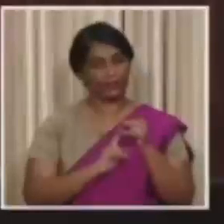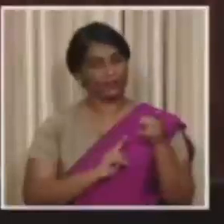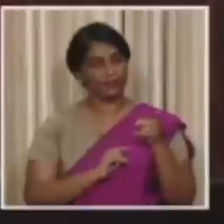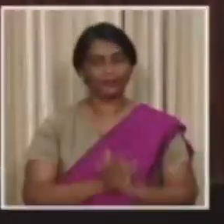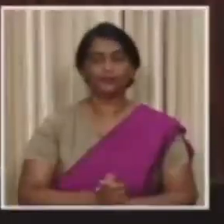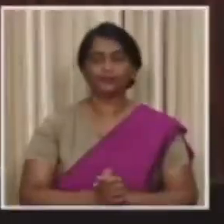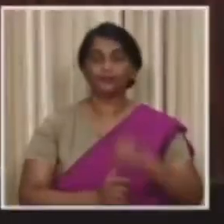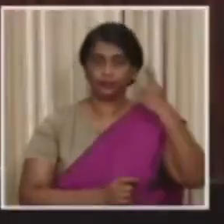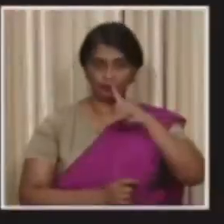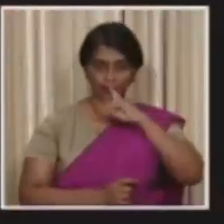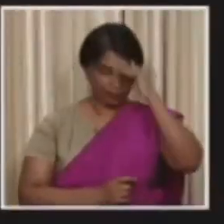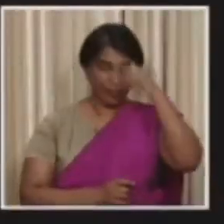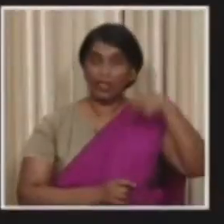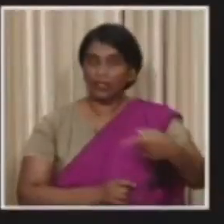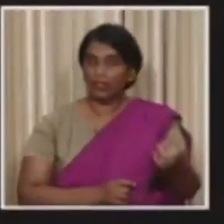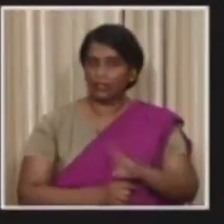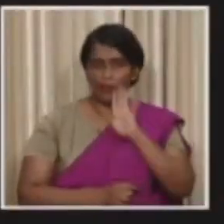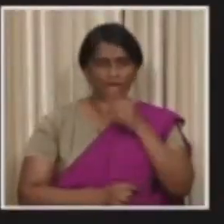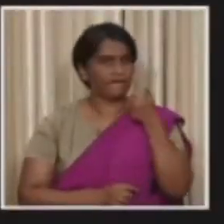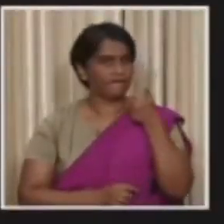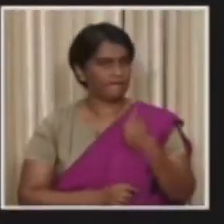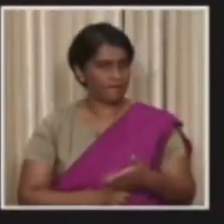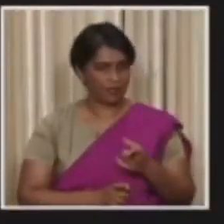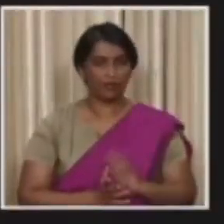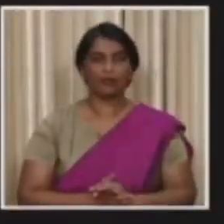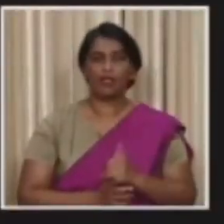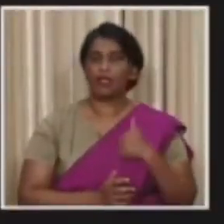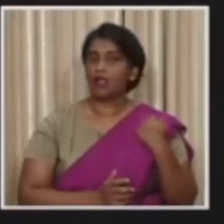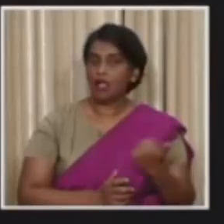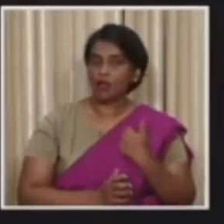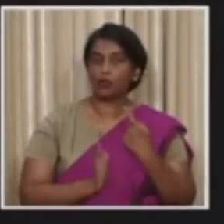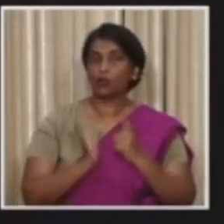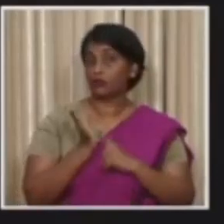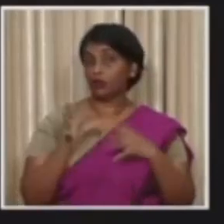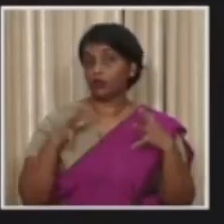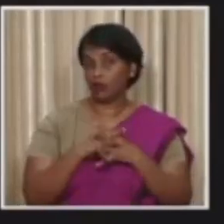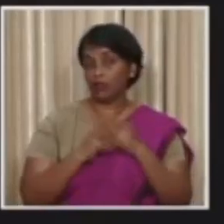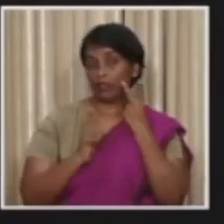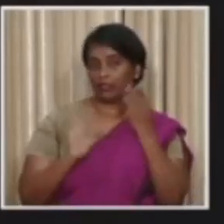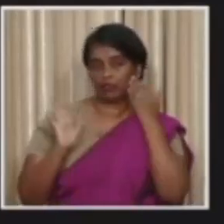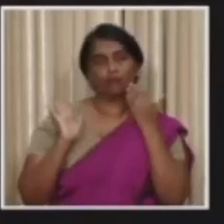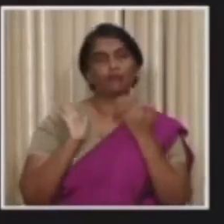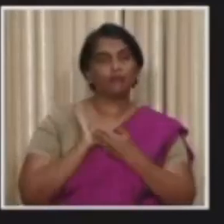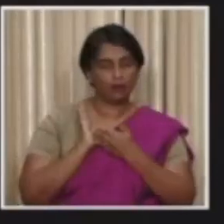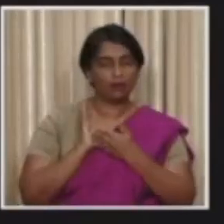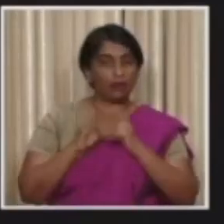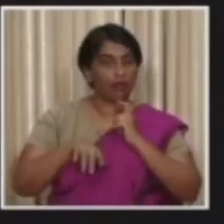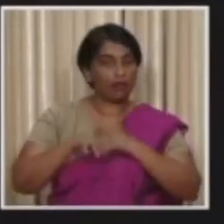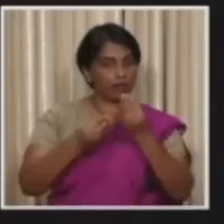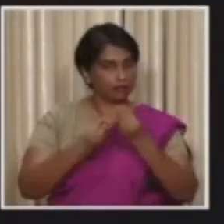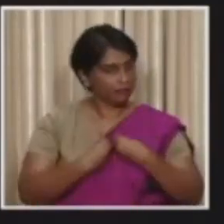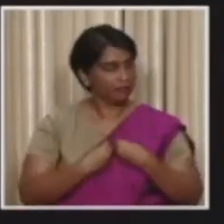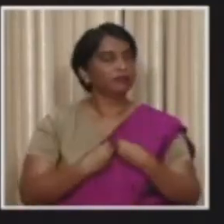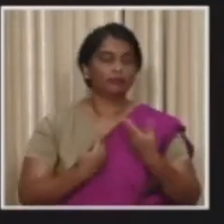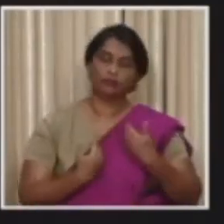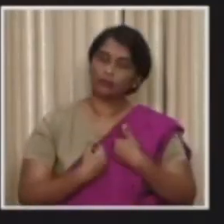නියෝජ්‍ය කතානායකතුමනි අද දින ඉතා වැදගත් අලුත් නීති දෙකක් පිළිබඳව කරුණු ඉදිරිපත් කිරීමට අවස්ථාව ලැබීම